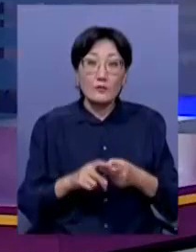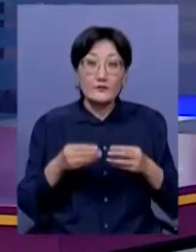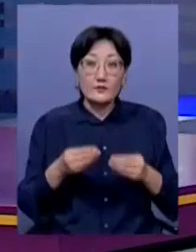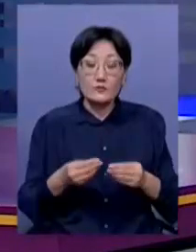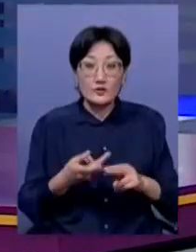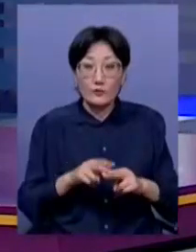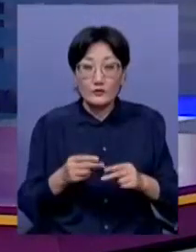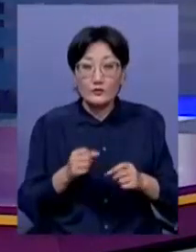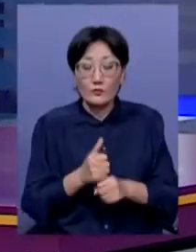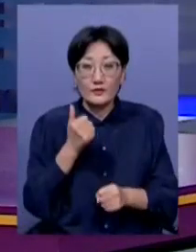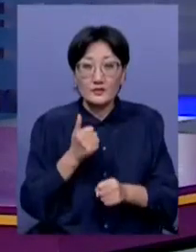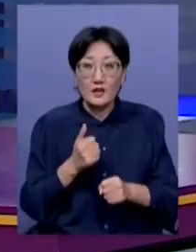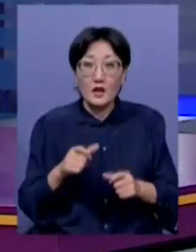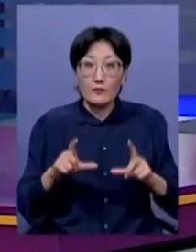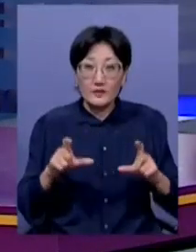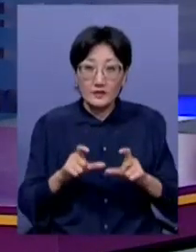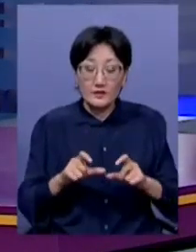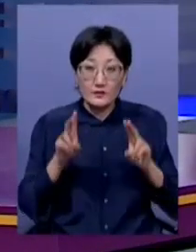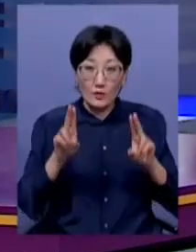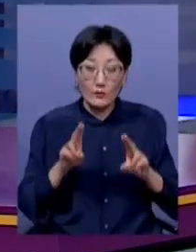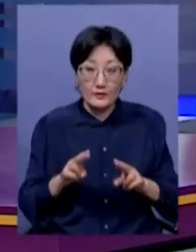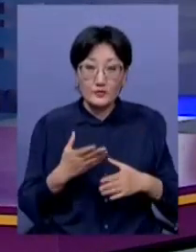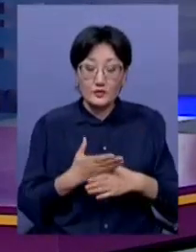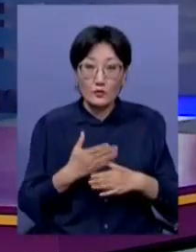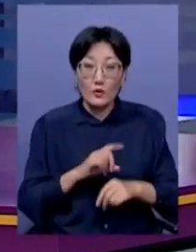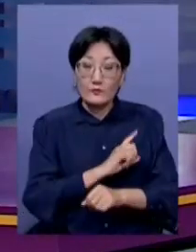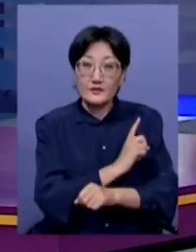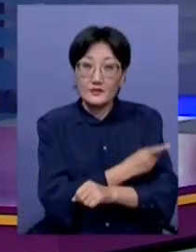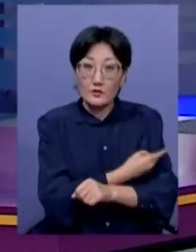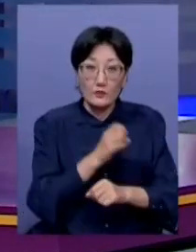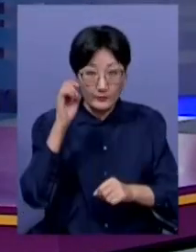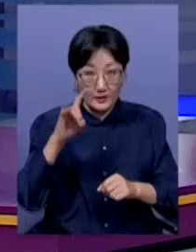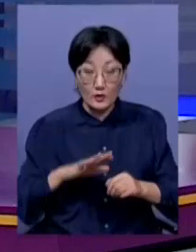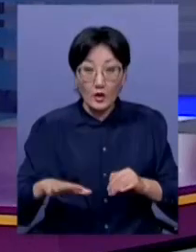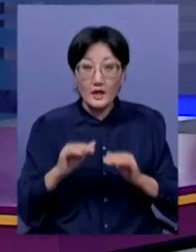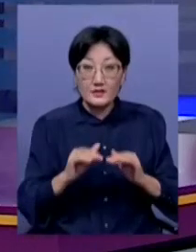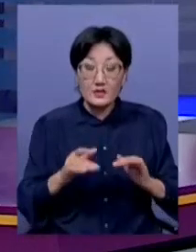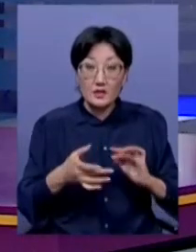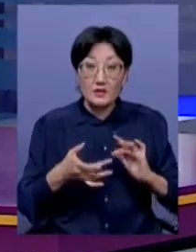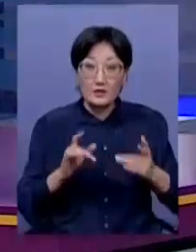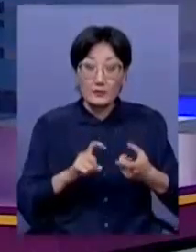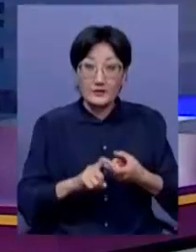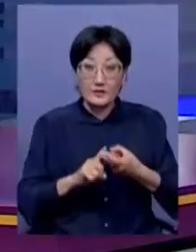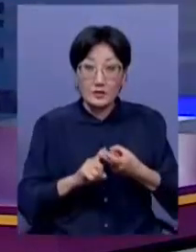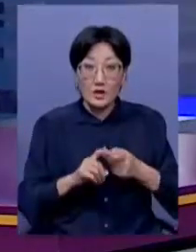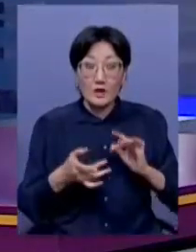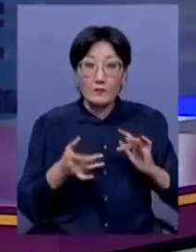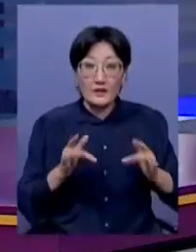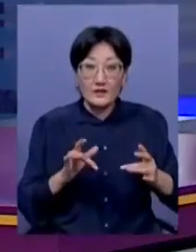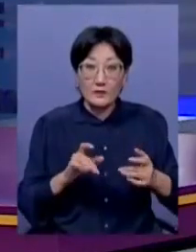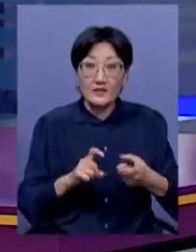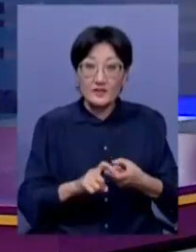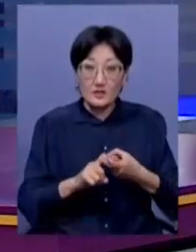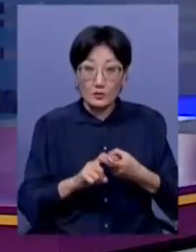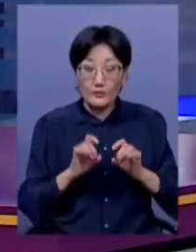повлекшая за собой ужесточение карантинных мер, способствовала усилению в стране детского кибербуллинга, иначе говоря, интернет-травли.